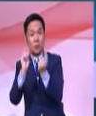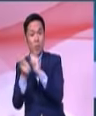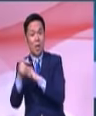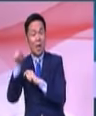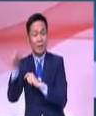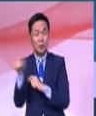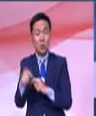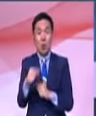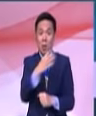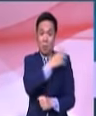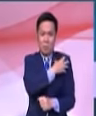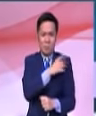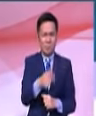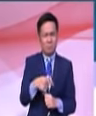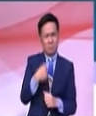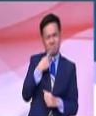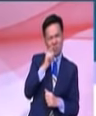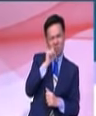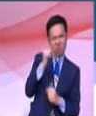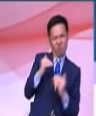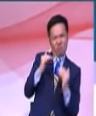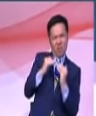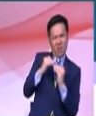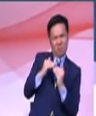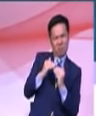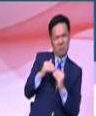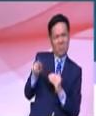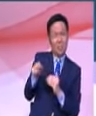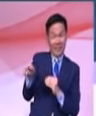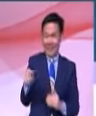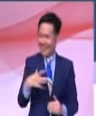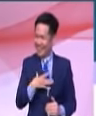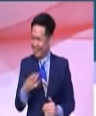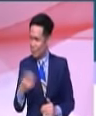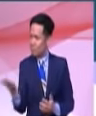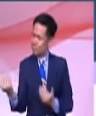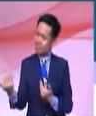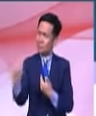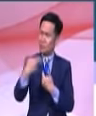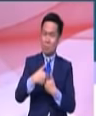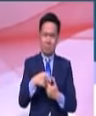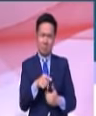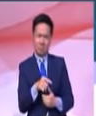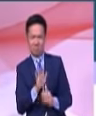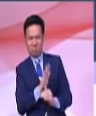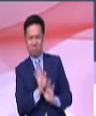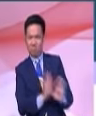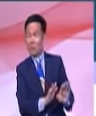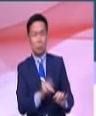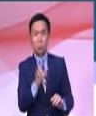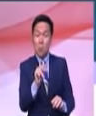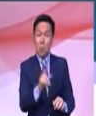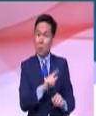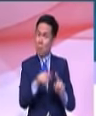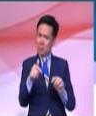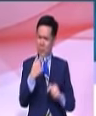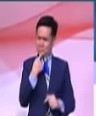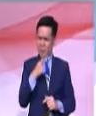atas dasar pilih kasih. Pasukan juga menyangkal dakwaan mengatakan pertukaran diatur sepenuhnya ketua dan timbalannya.